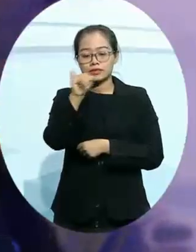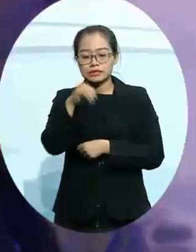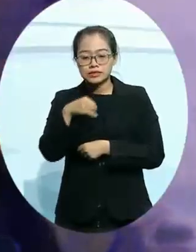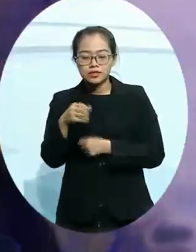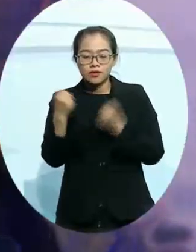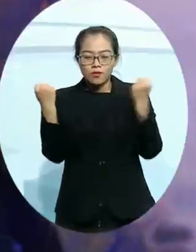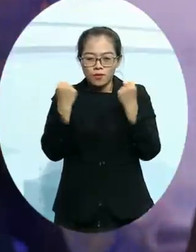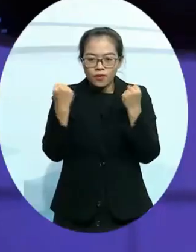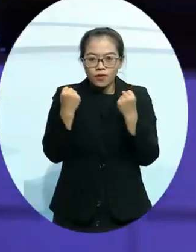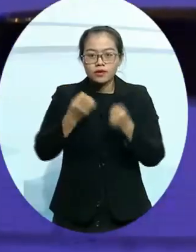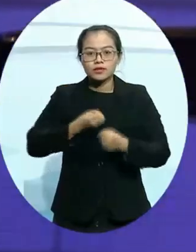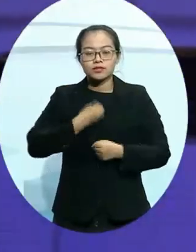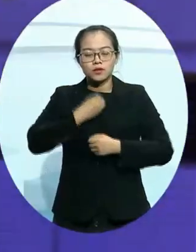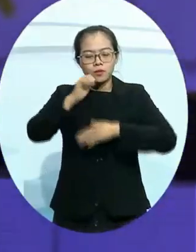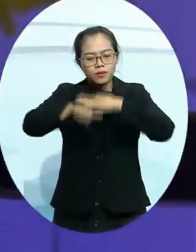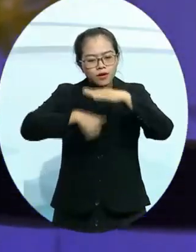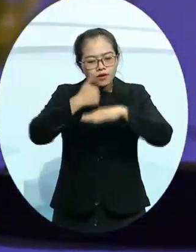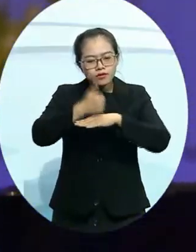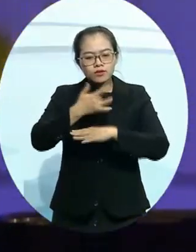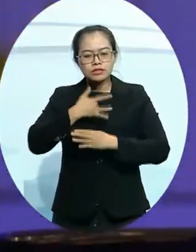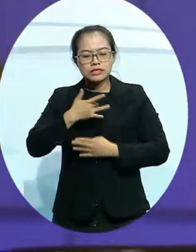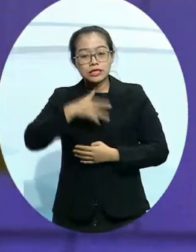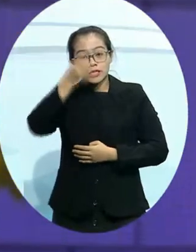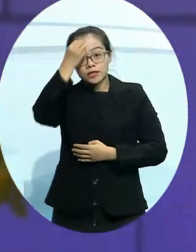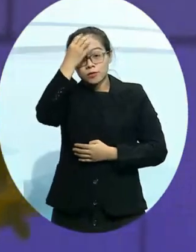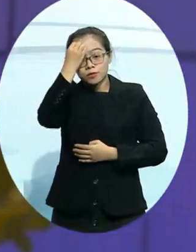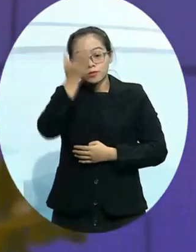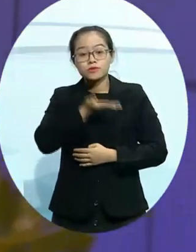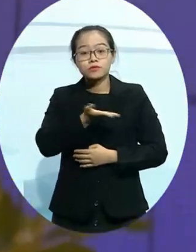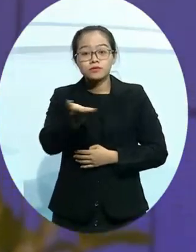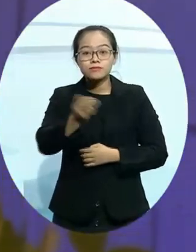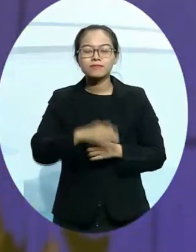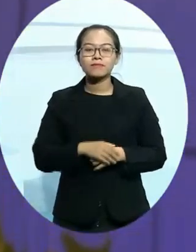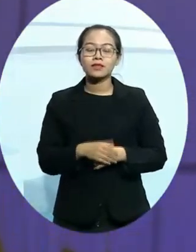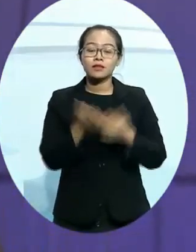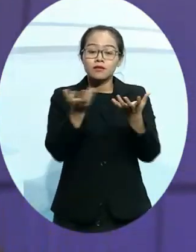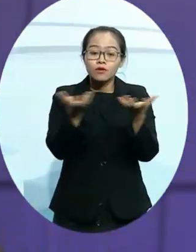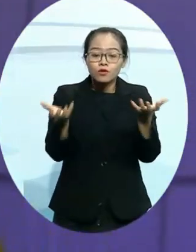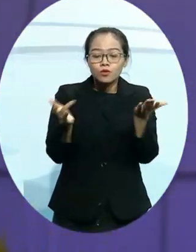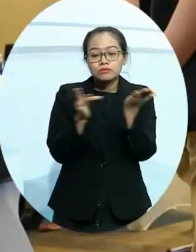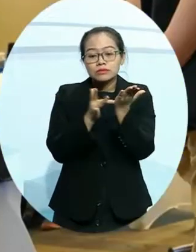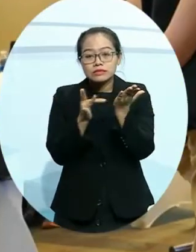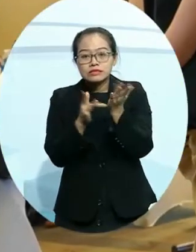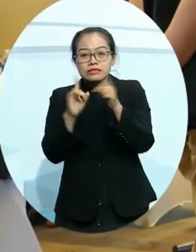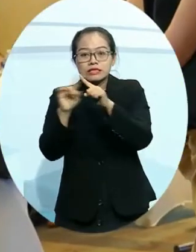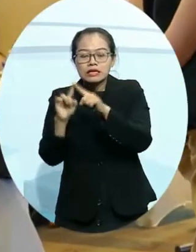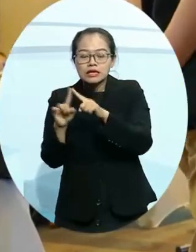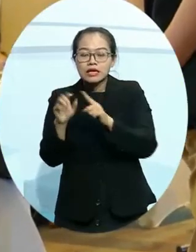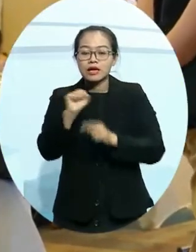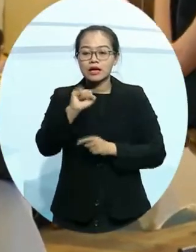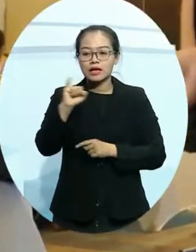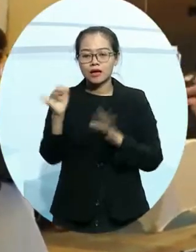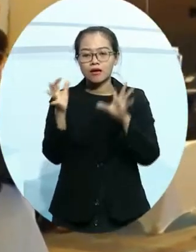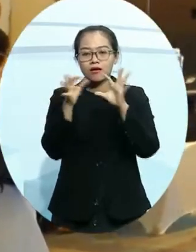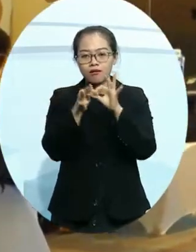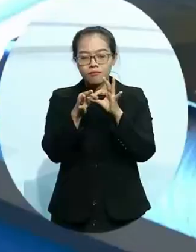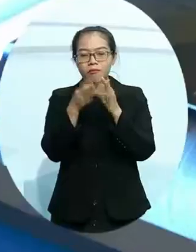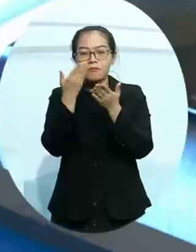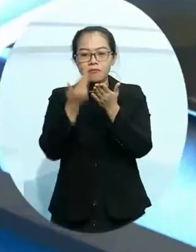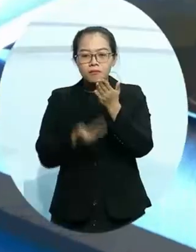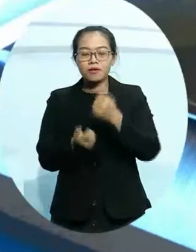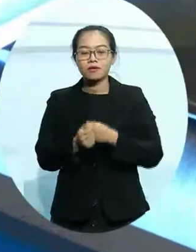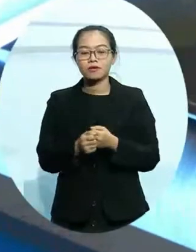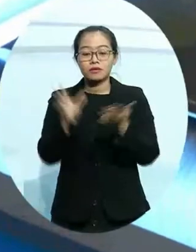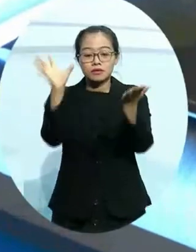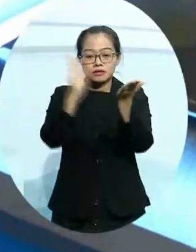trải nghiệm sống an toàn, tiện lợi và thông minh cho người dùng thông qua các thiết bị nhà thông minh kết hợp công nghệ AI tiên tiến đi cùng dịch vụ lưu